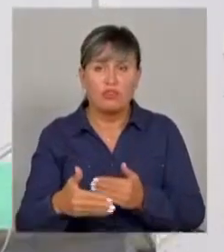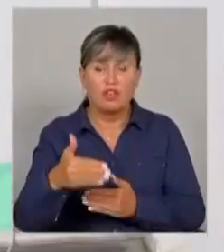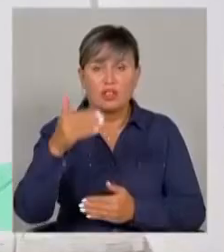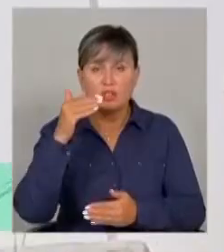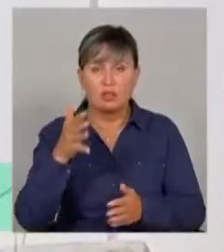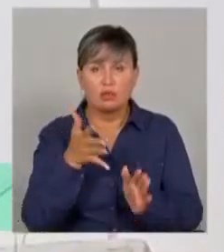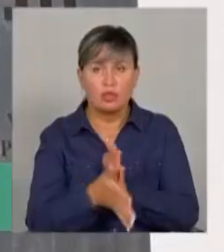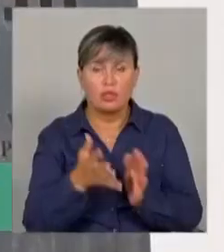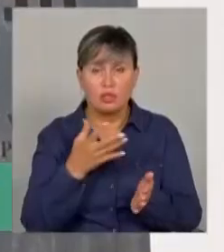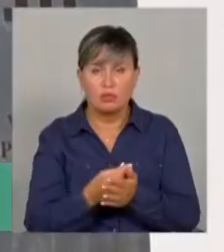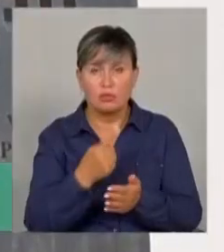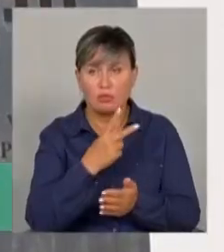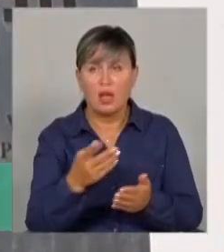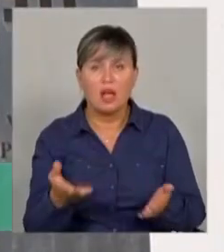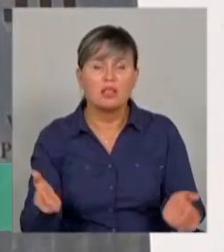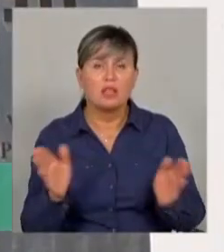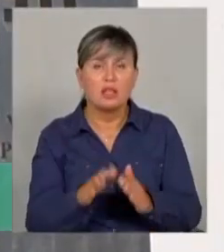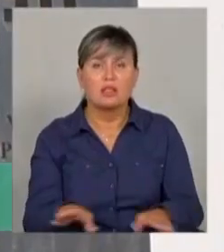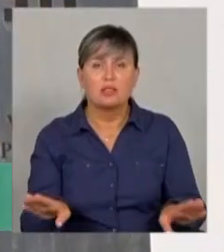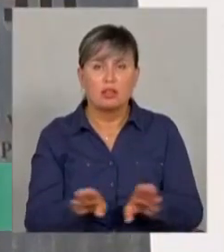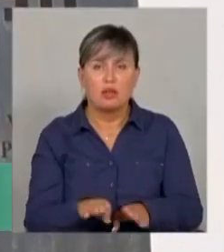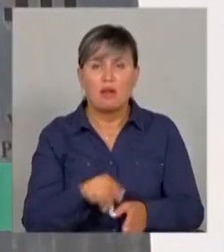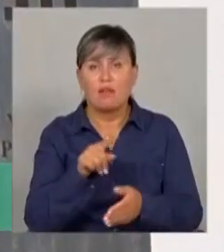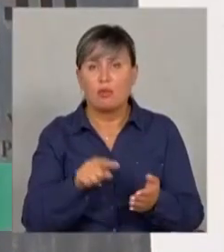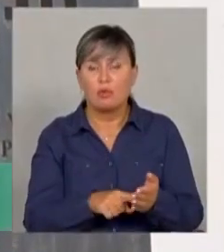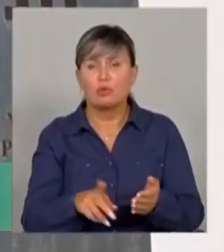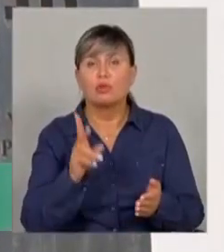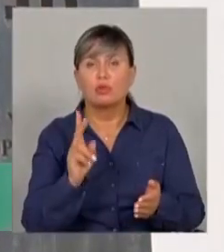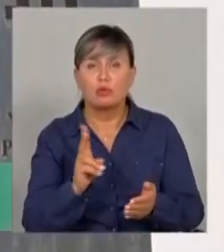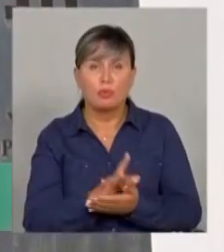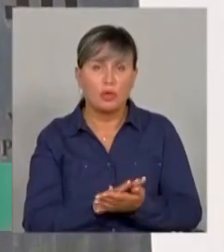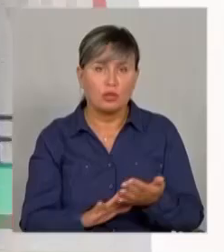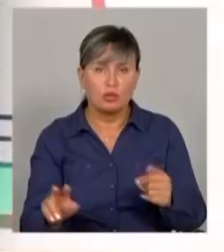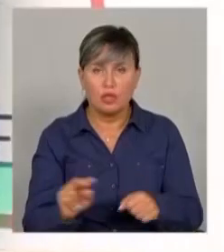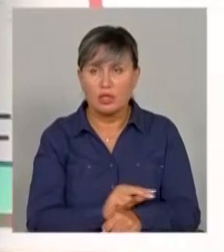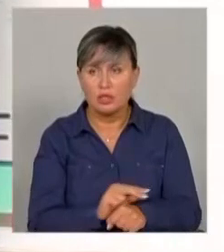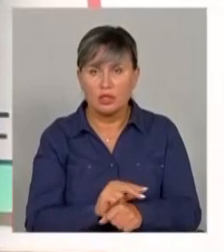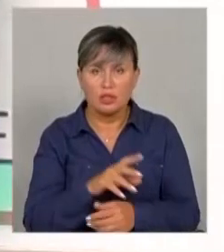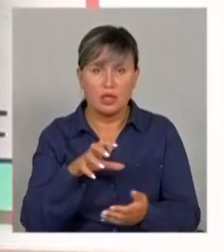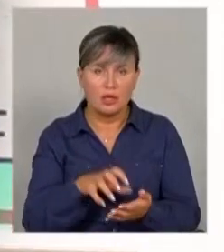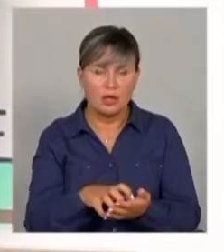свой первозданный вид, остаются закрытыми. А вот вопрос о том, кто продолжит реставрацию